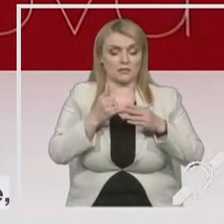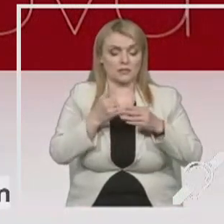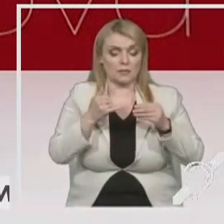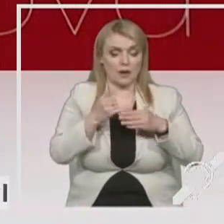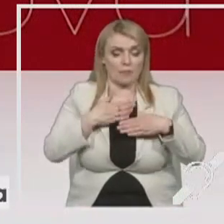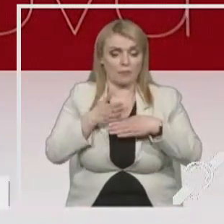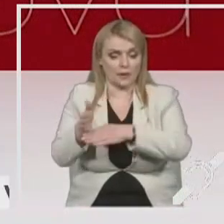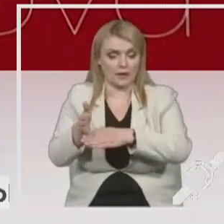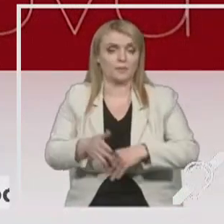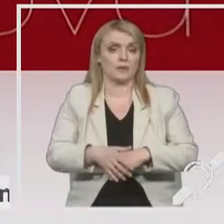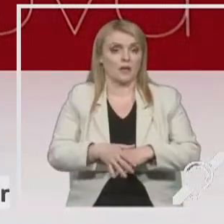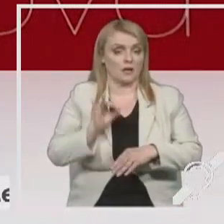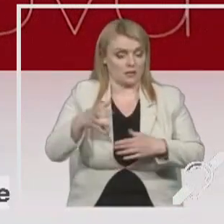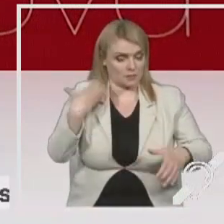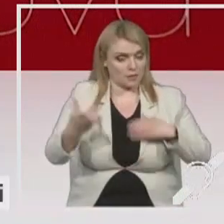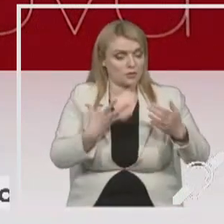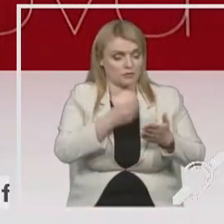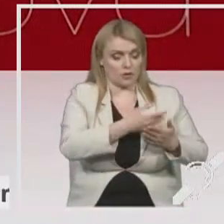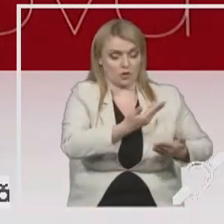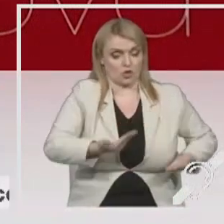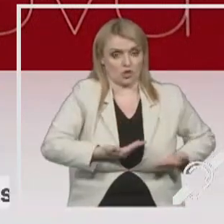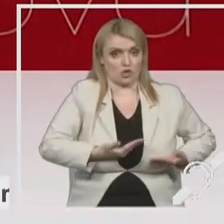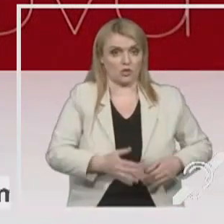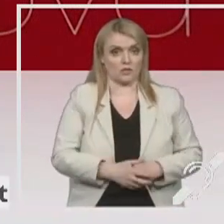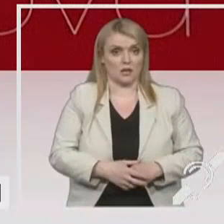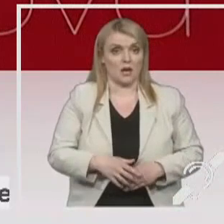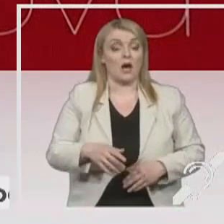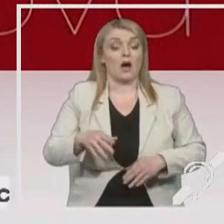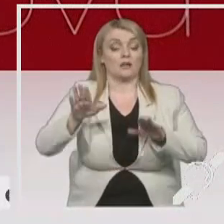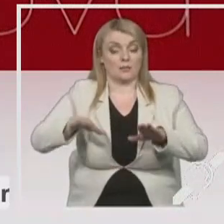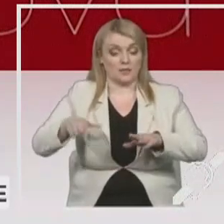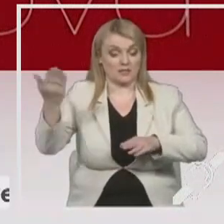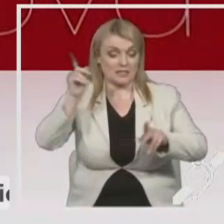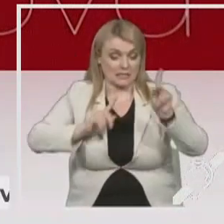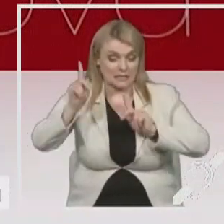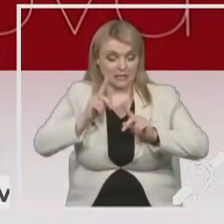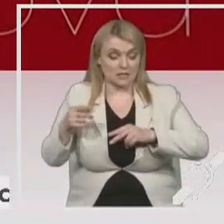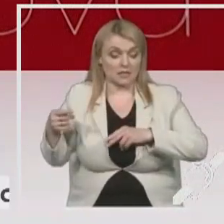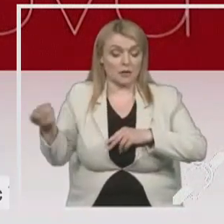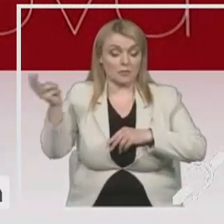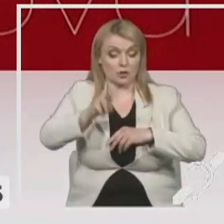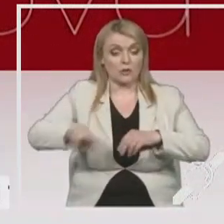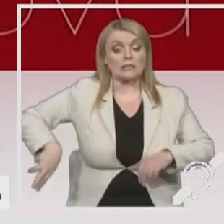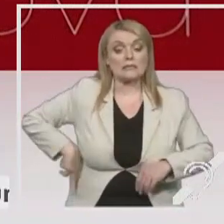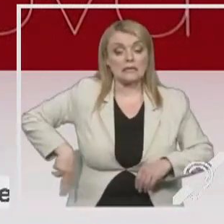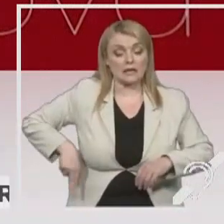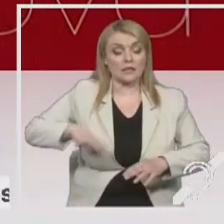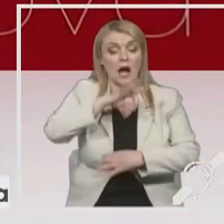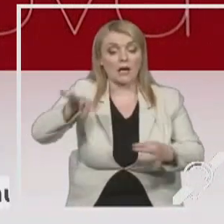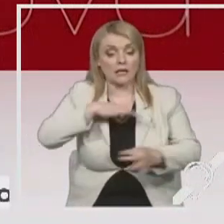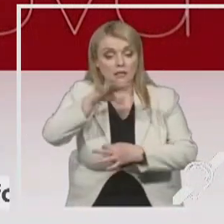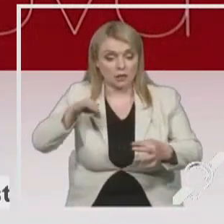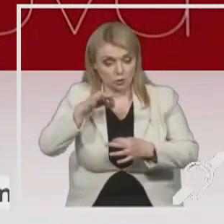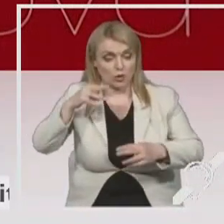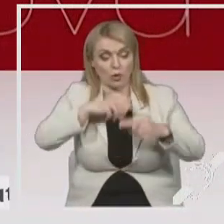La o ședință cu locatarii, directorul companiei de construcții a prezentat toate actele pe care le deține, iar Direcția Arhitectură susține